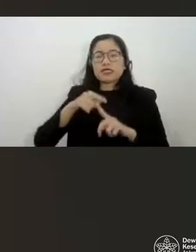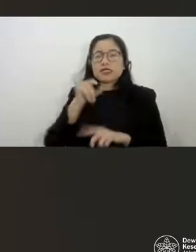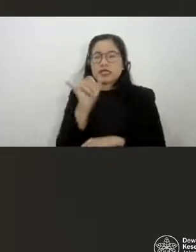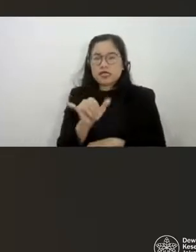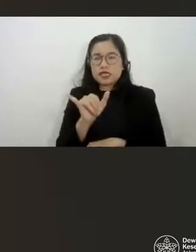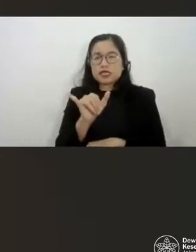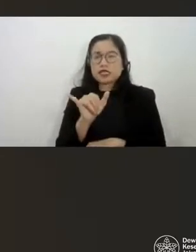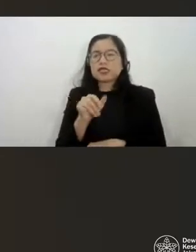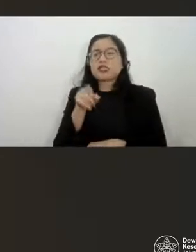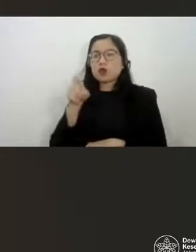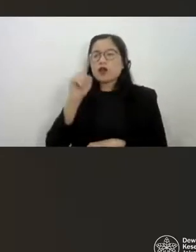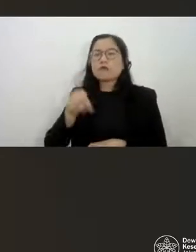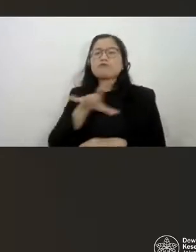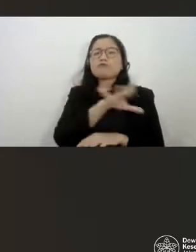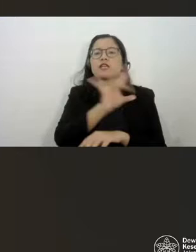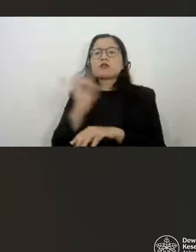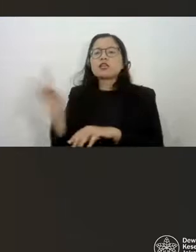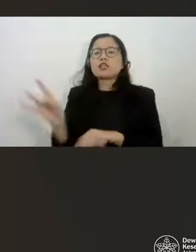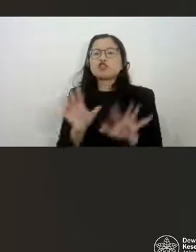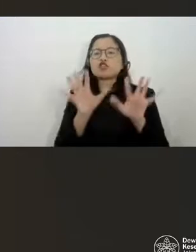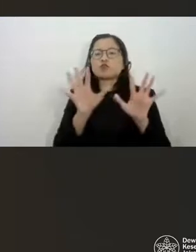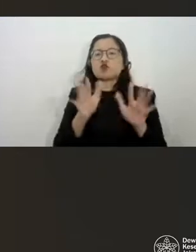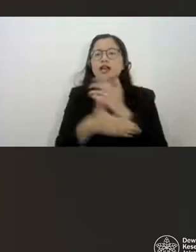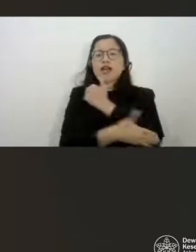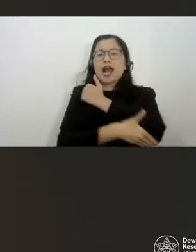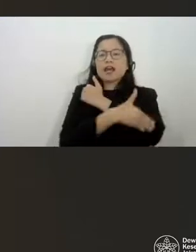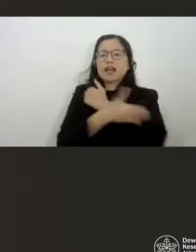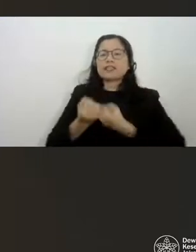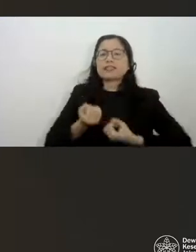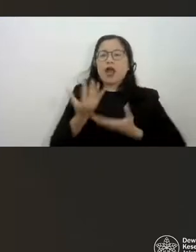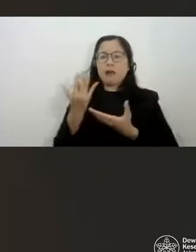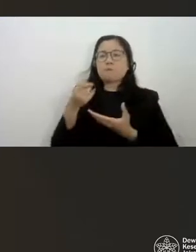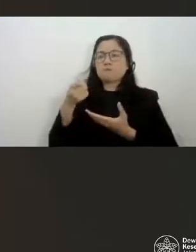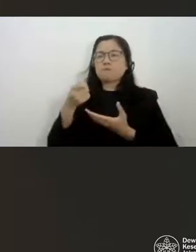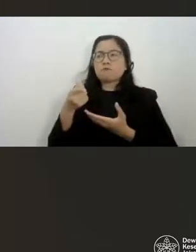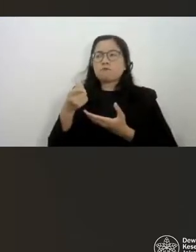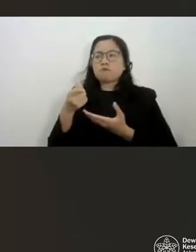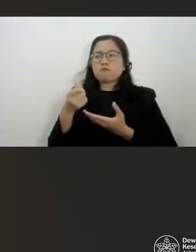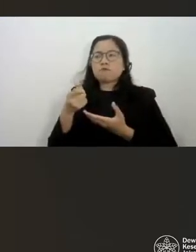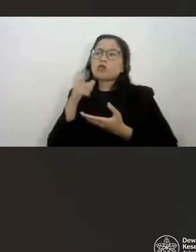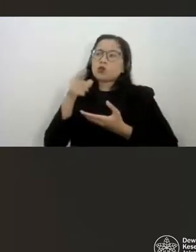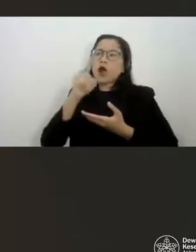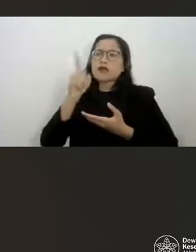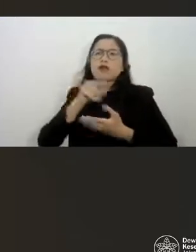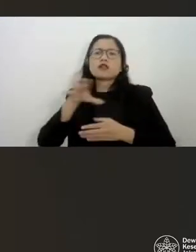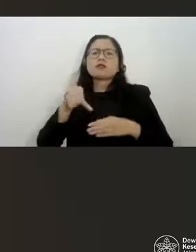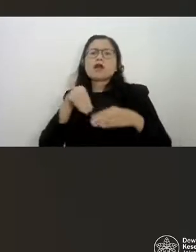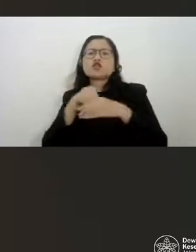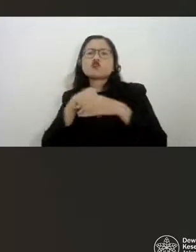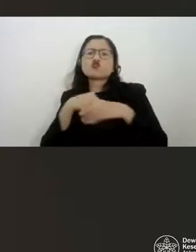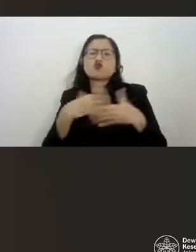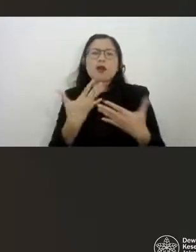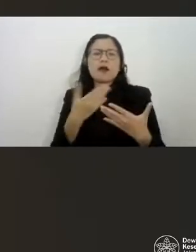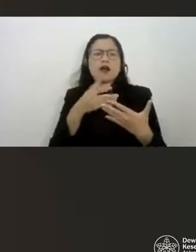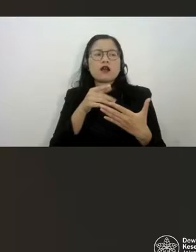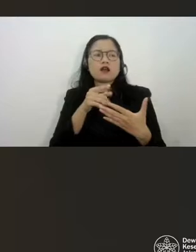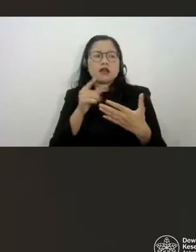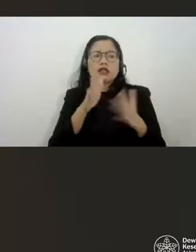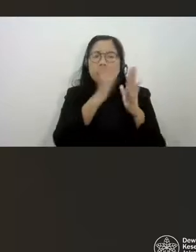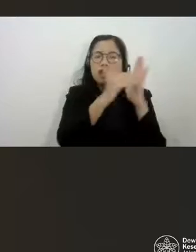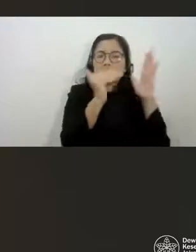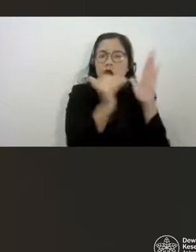negara Islami. Menarik ketika dia menyebutkan 10 negara Islami yang termasuk diantaranya adalah Selandia